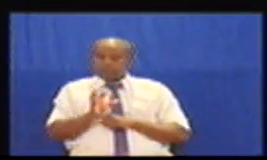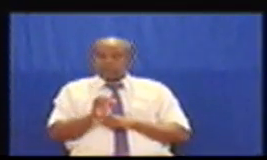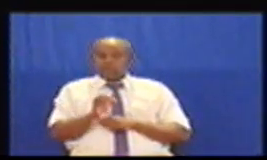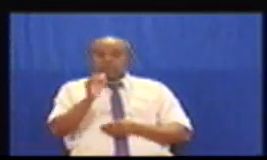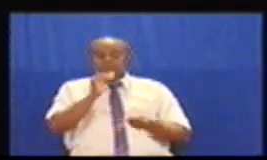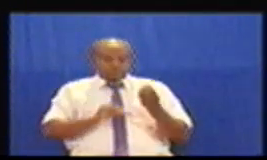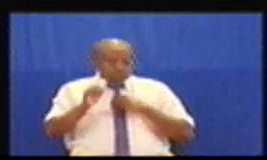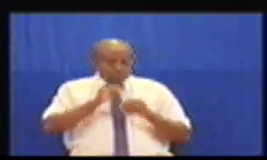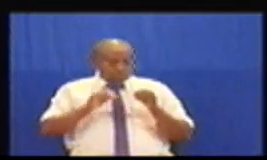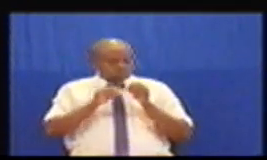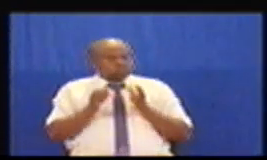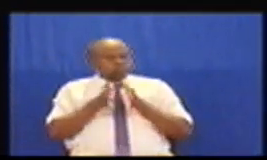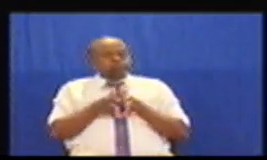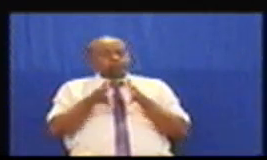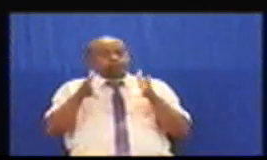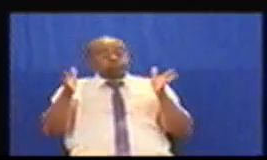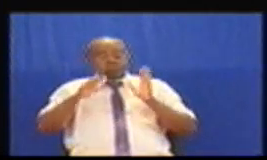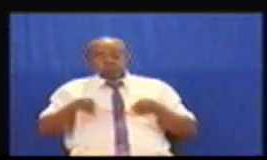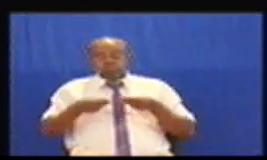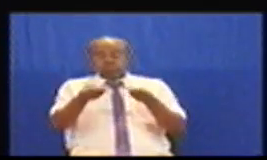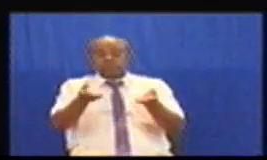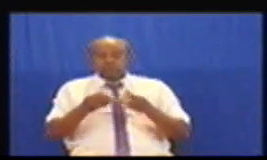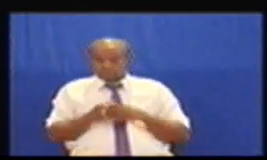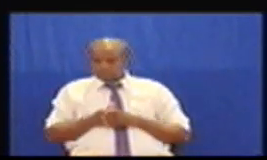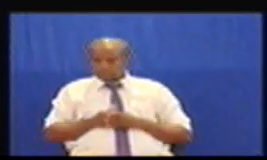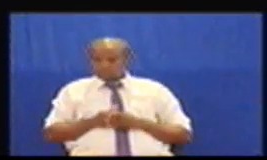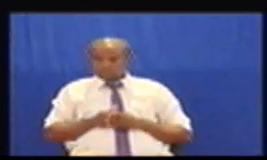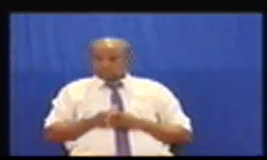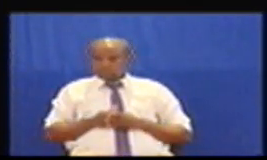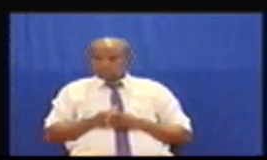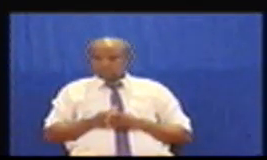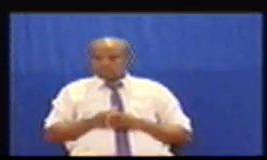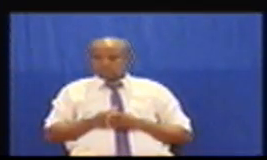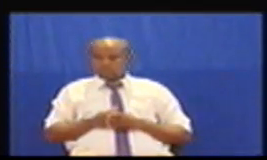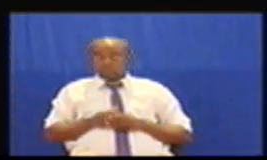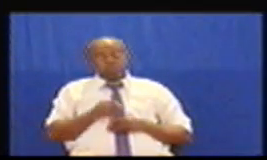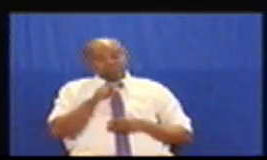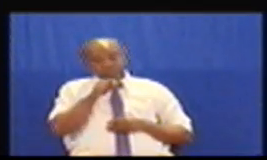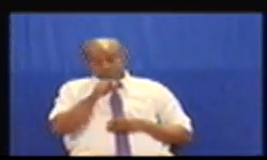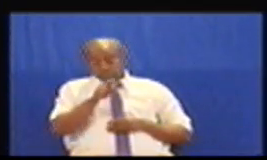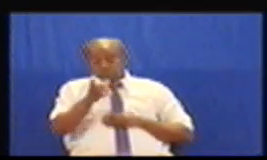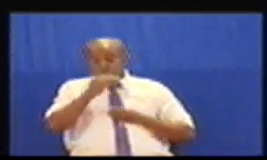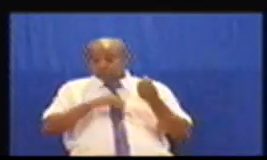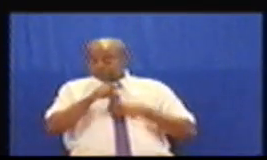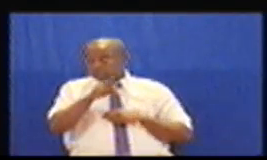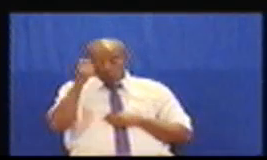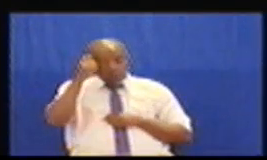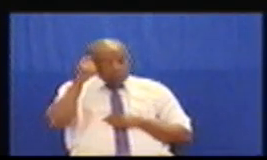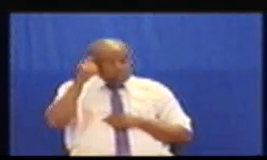mkubwa ambao umeutoa, ambao ni ushauri lakini pia ni mchango wa